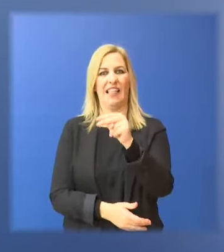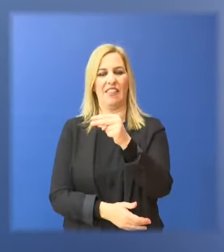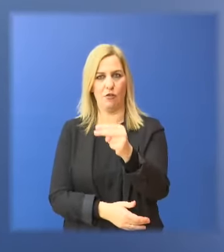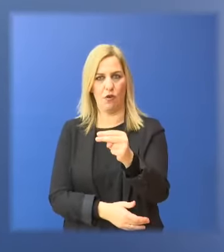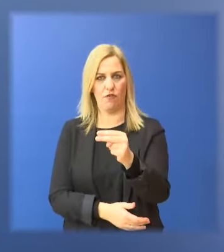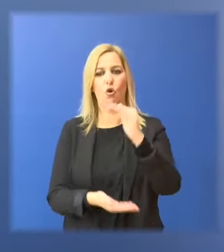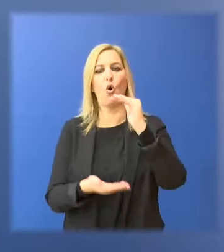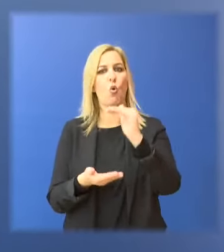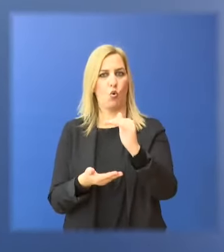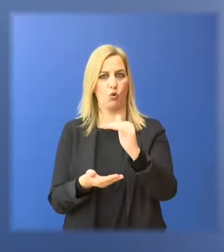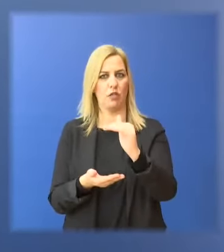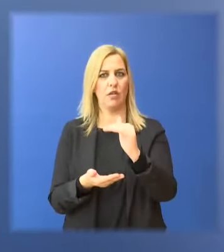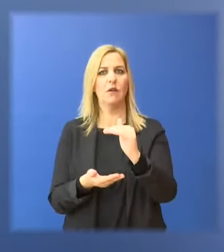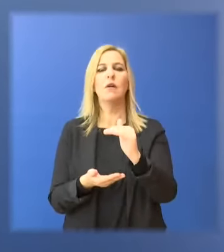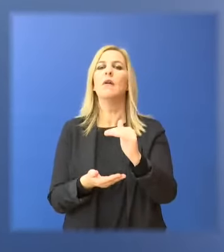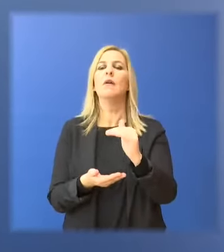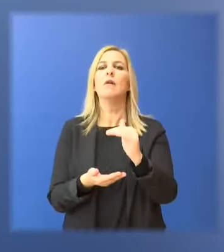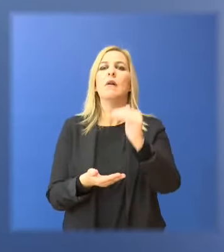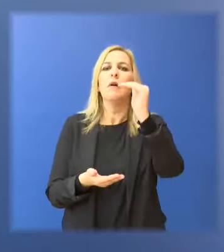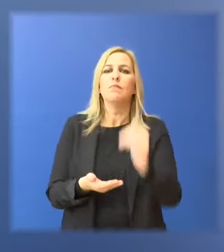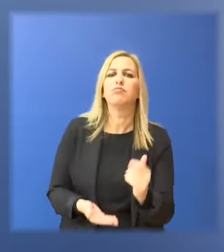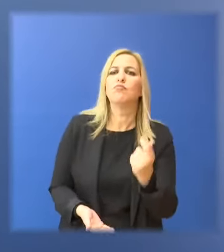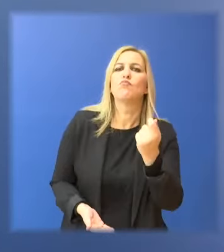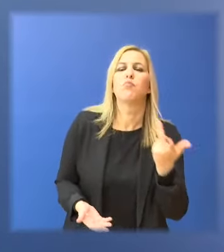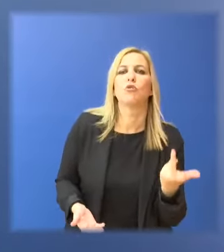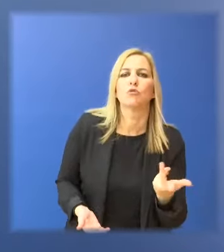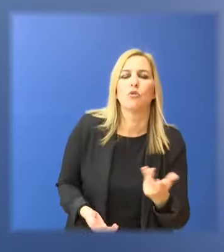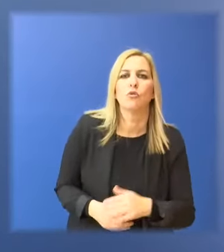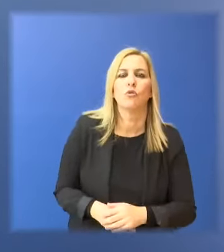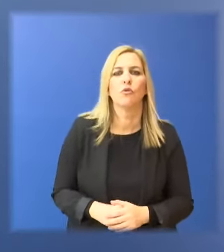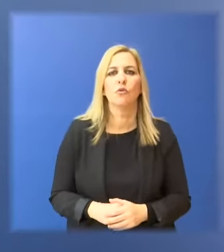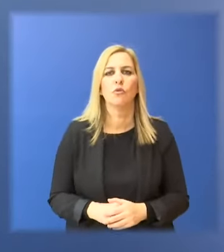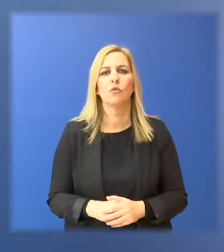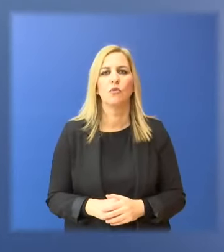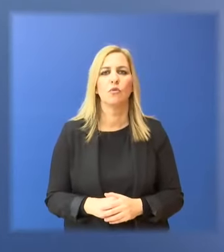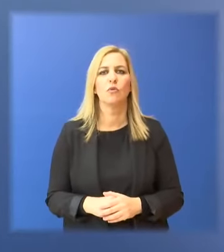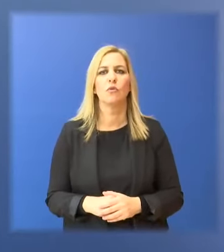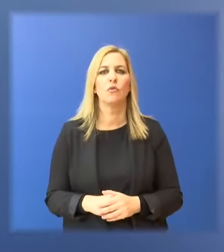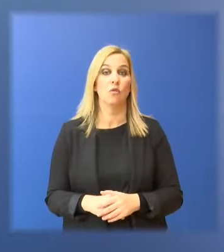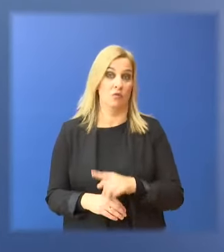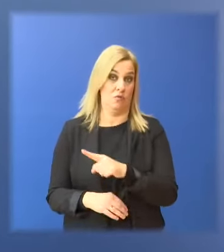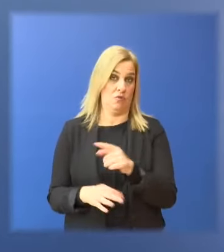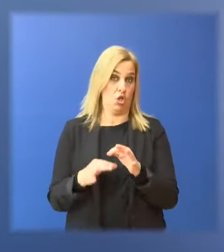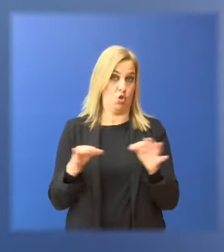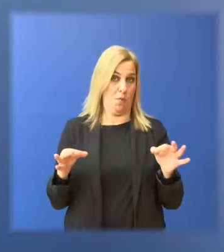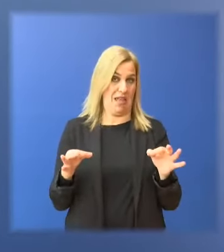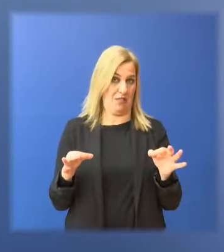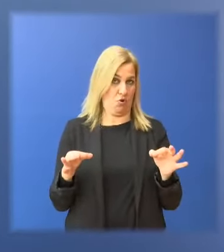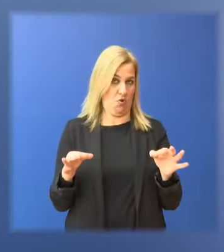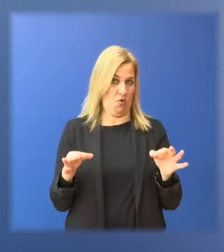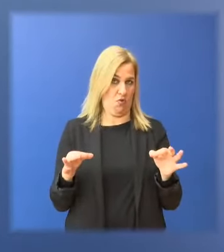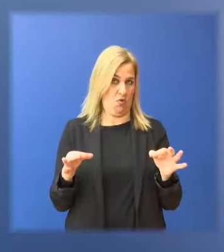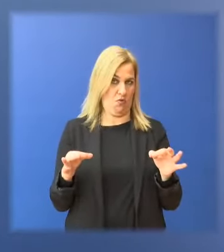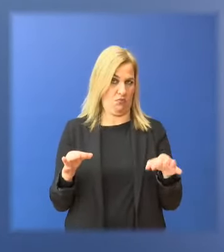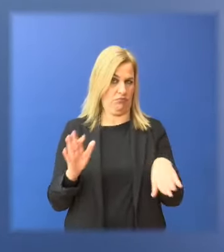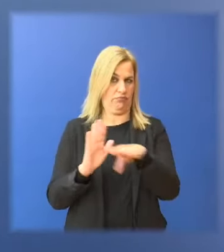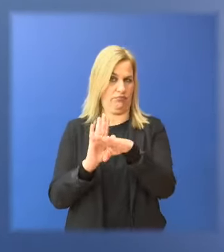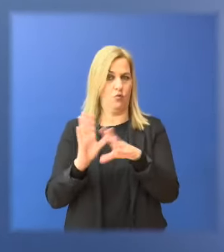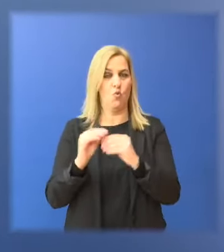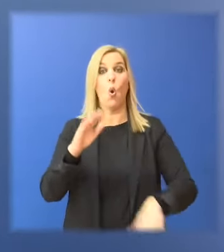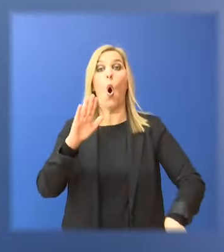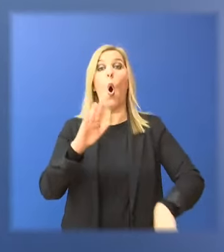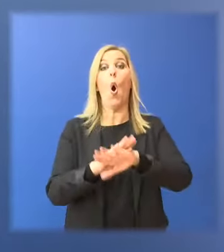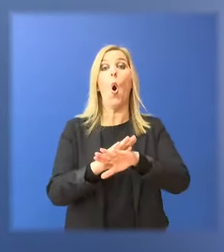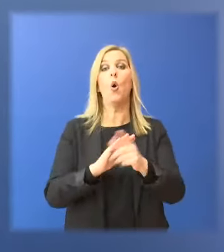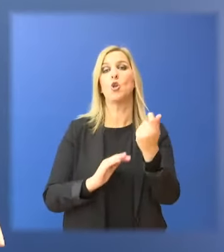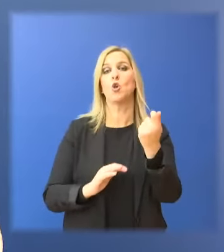κατά μέσο όρο που είναι τώρα που σύμφωνα με τα στοιχεία της Επιτροπής Ανταγωνισμού. Γιατί αυτό το μέτρο που ανακοινώσατε σε σχέση με το πλαφόν στο